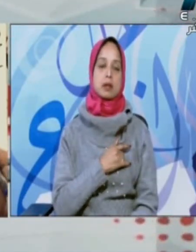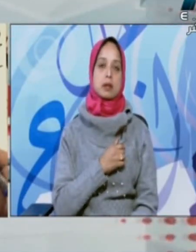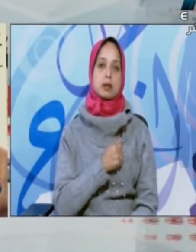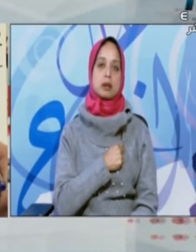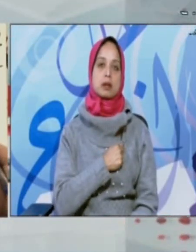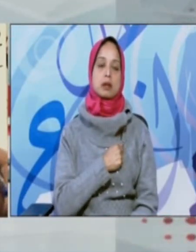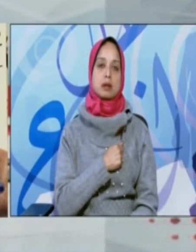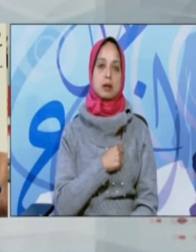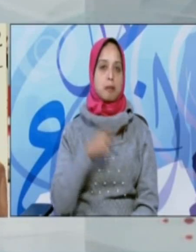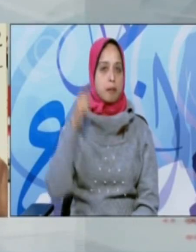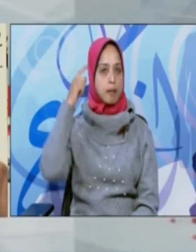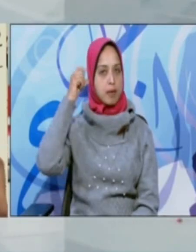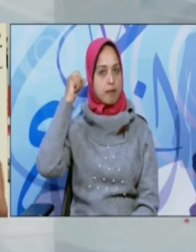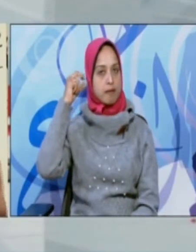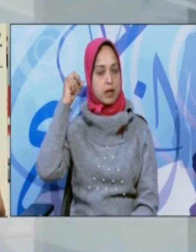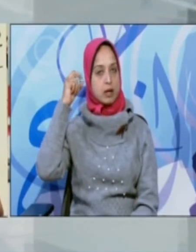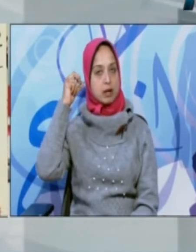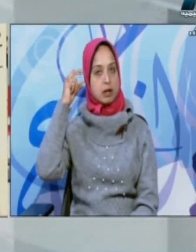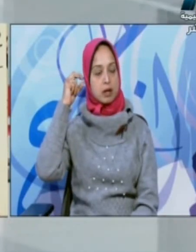بالفكر